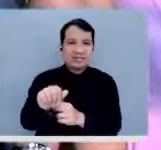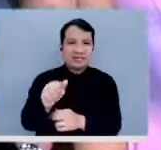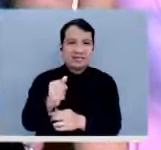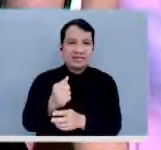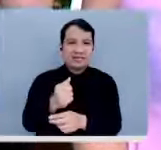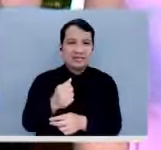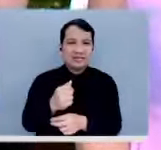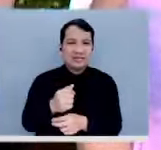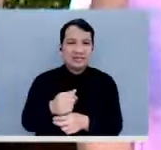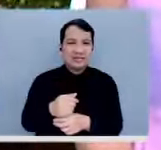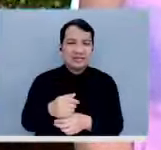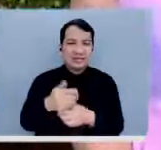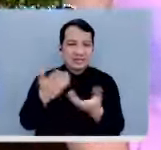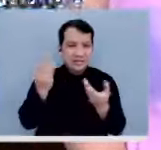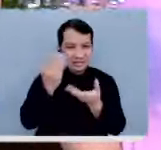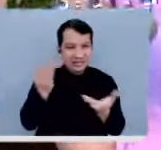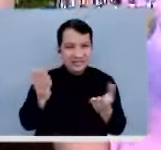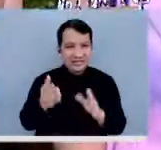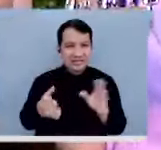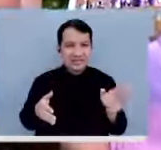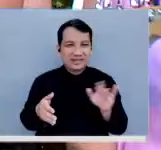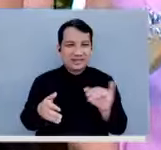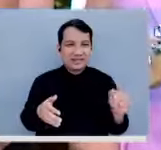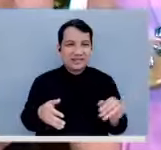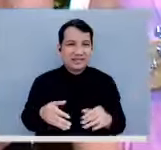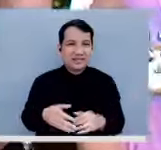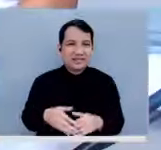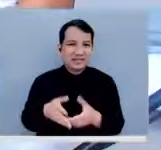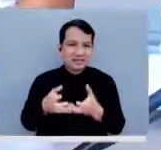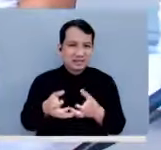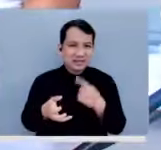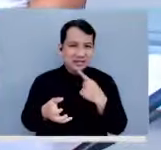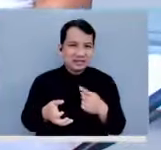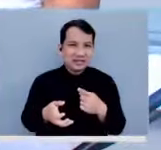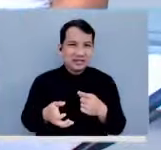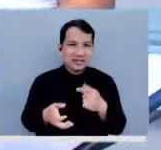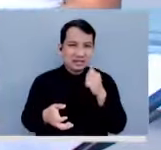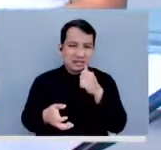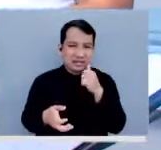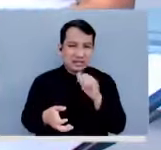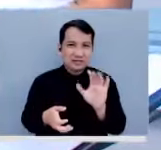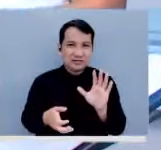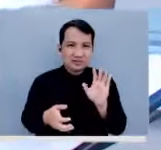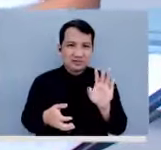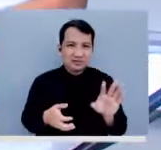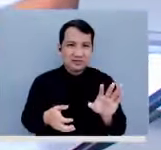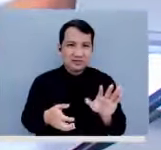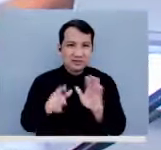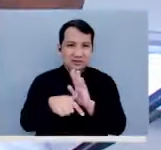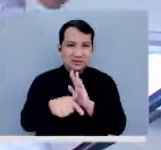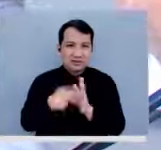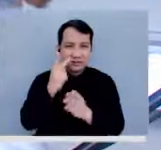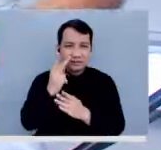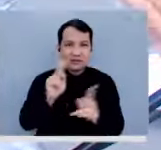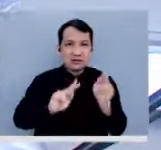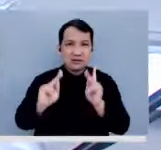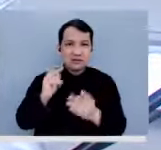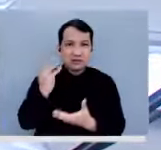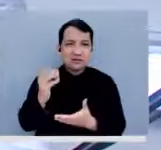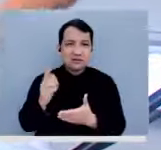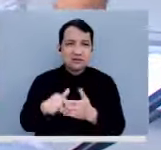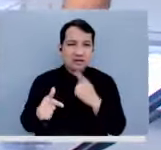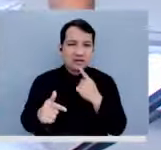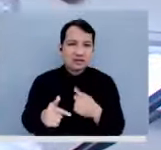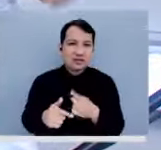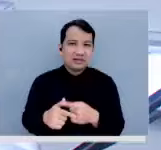si Martina dito. Diba? I'm sure kasi nilang marinig yung babaeng torpe at mapapakinggan natin yan. Mamaya ipe-perform nila live. Oh, lalo